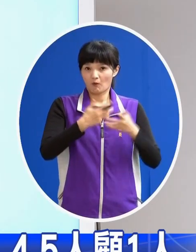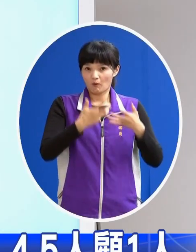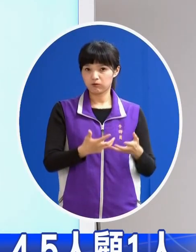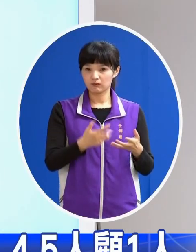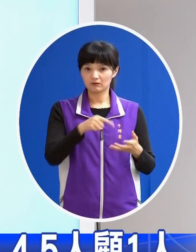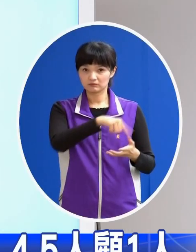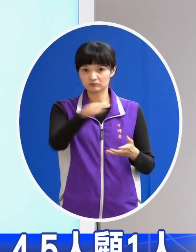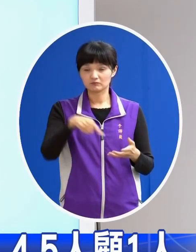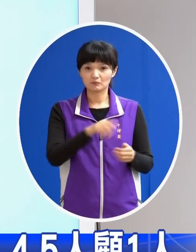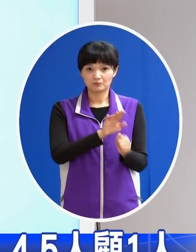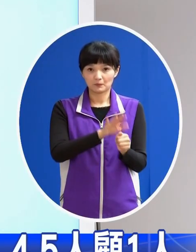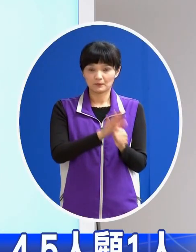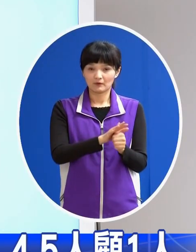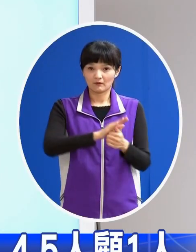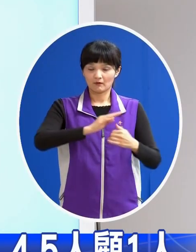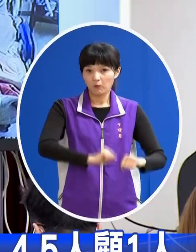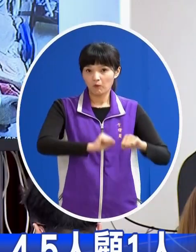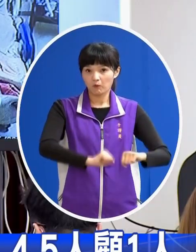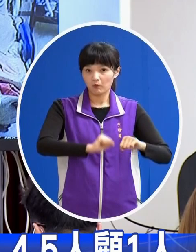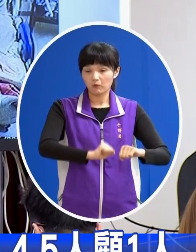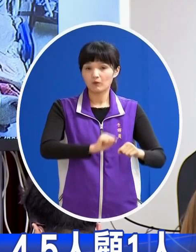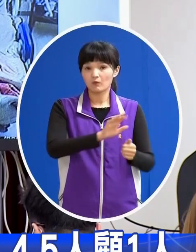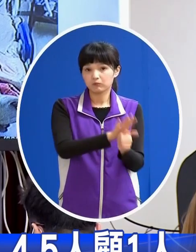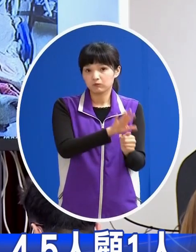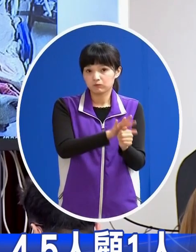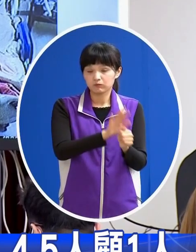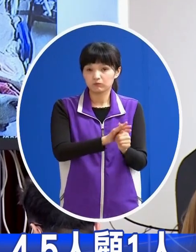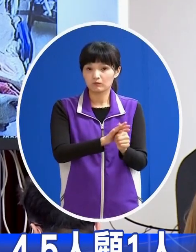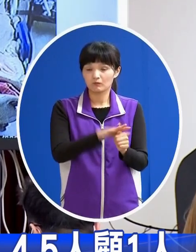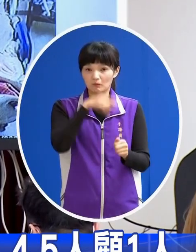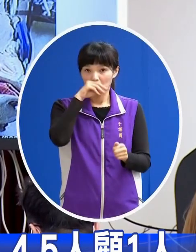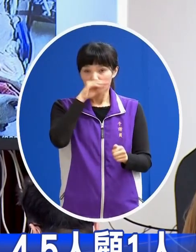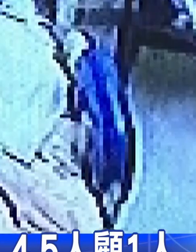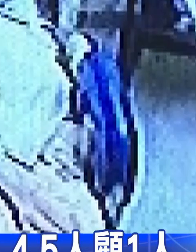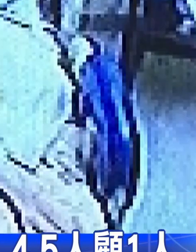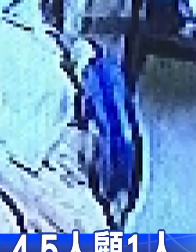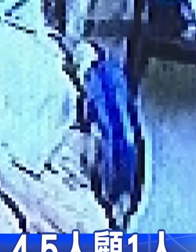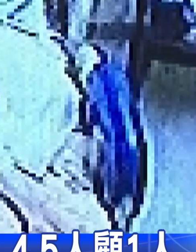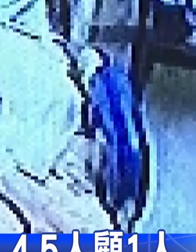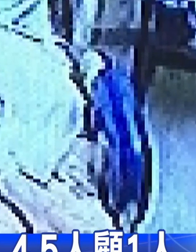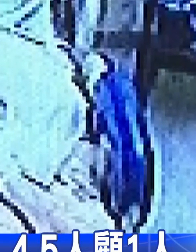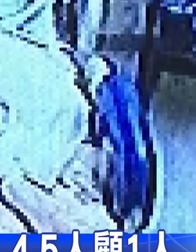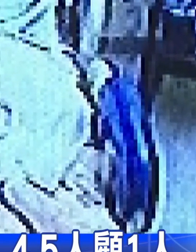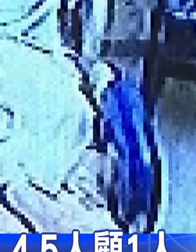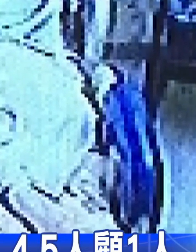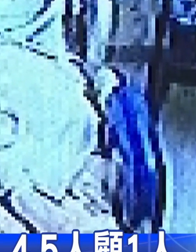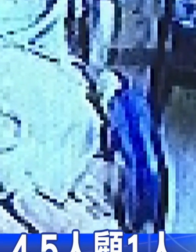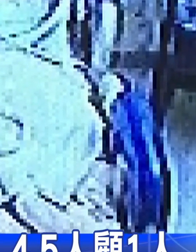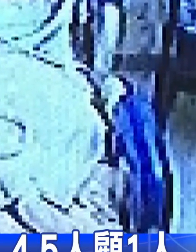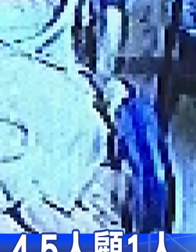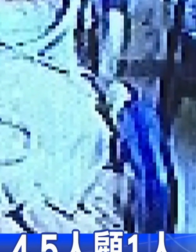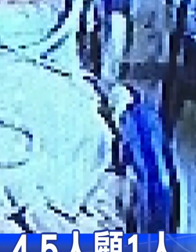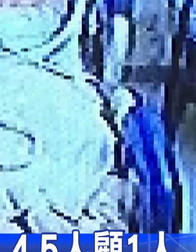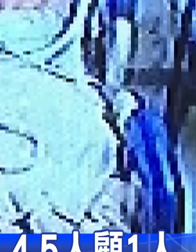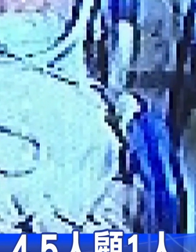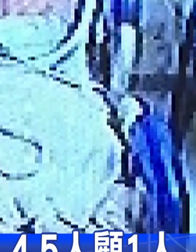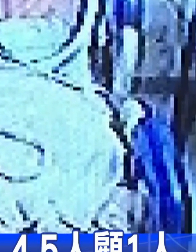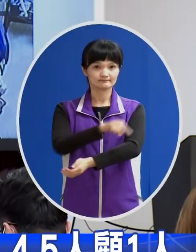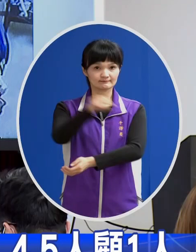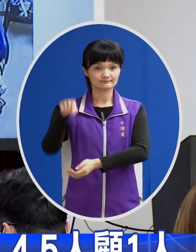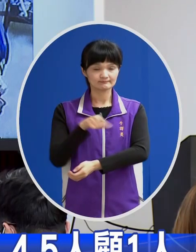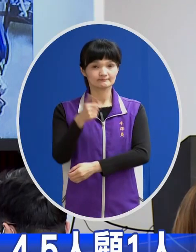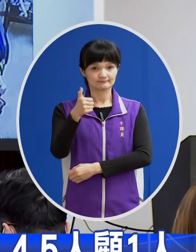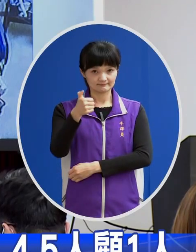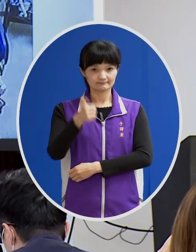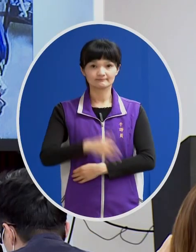紧紧。专家小组召集人张尚淳公布负压隔离加护病房的工作画面，可以看到要拯救一名重症病患真的不容